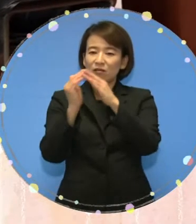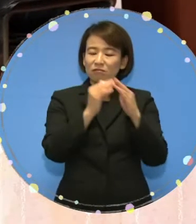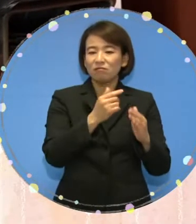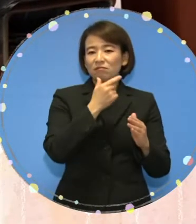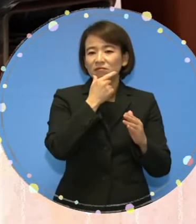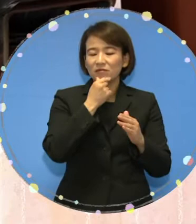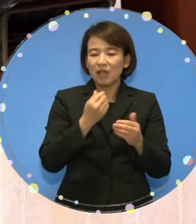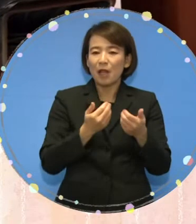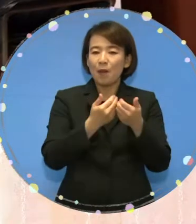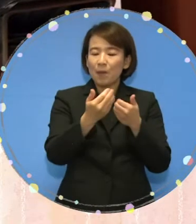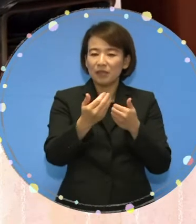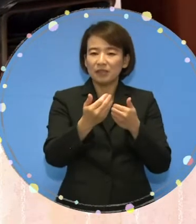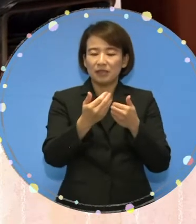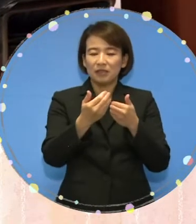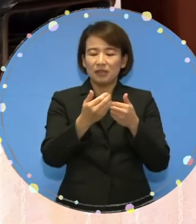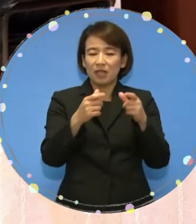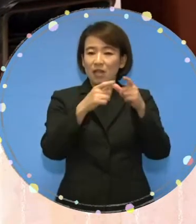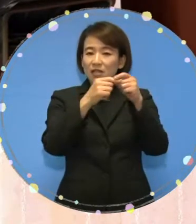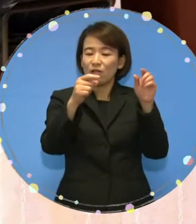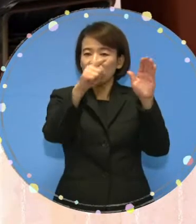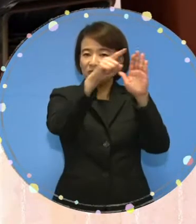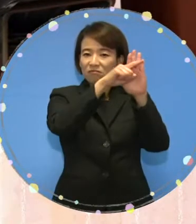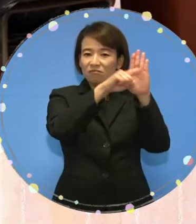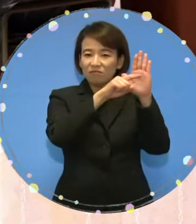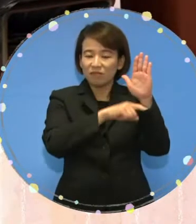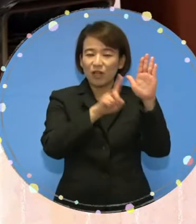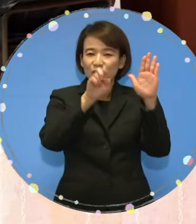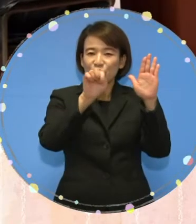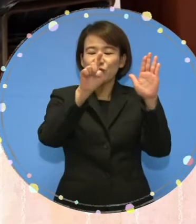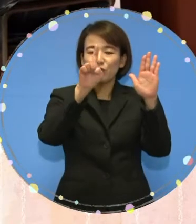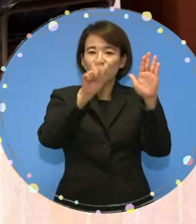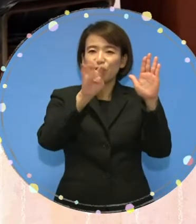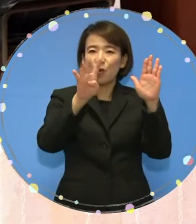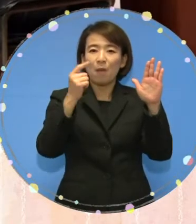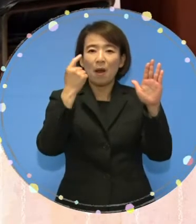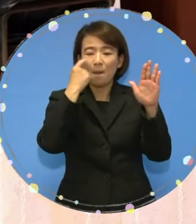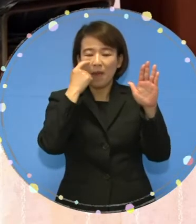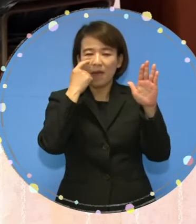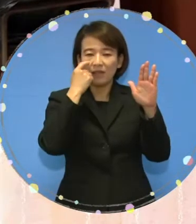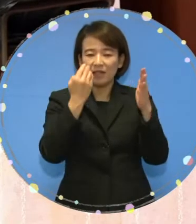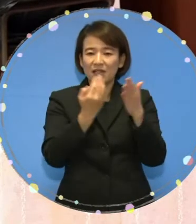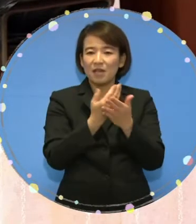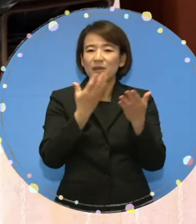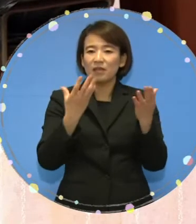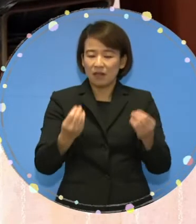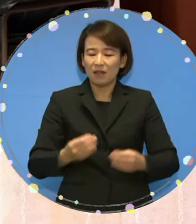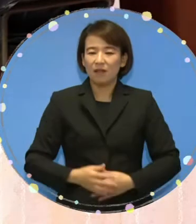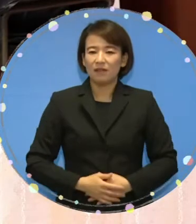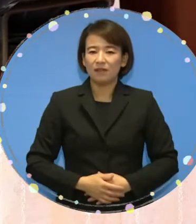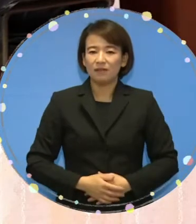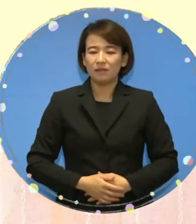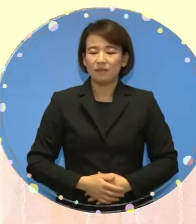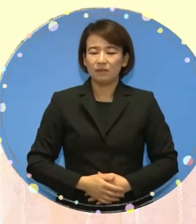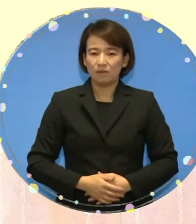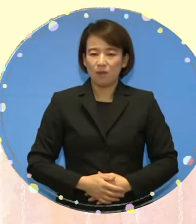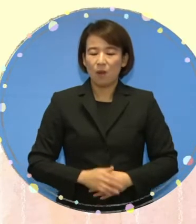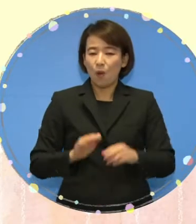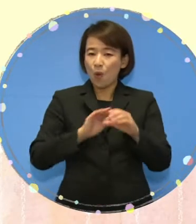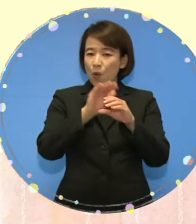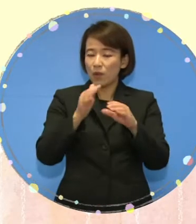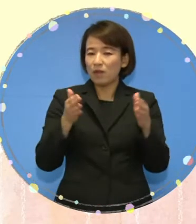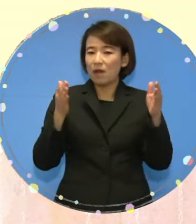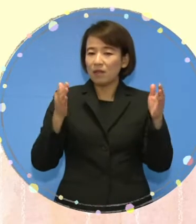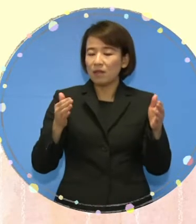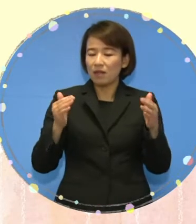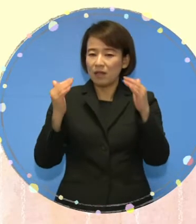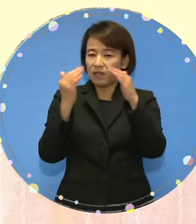いい自由に適した事態の全国14位に選ばれたのも嬉しいニュースの1ですねこの中で